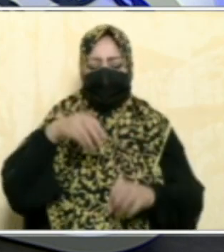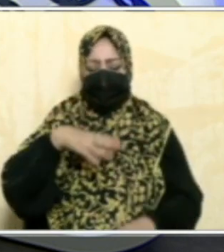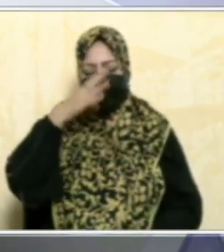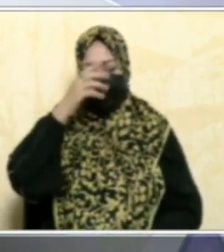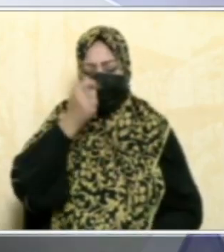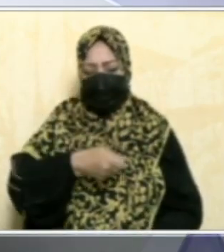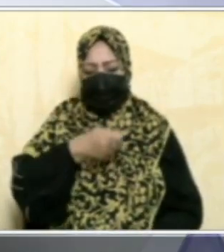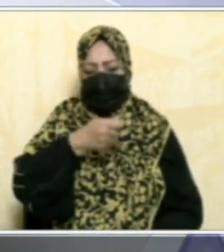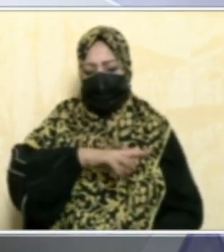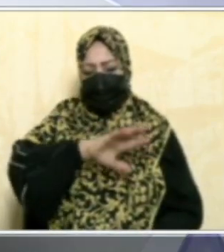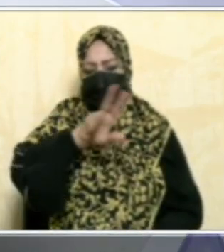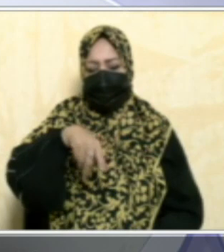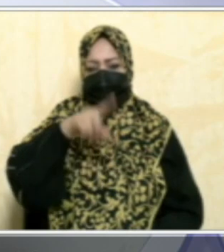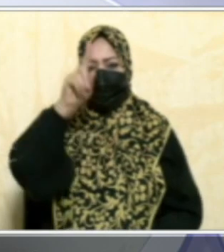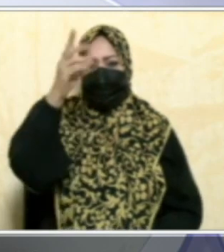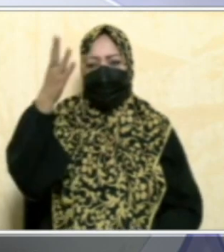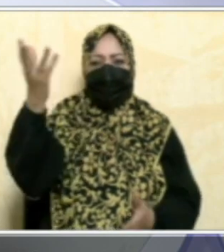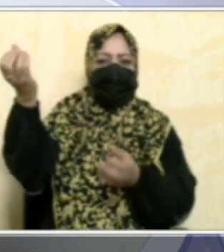جلال.